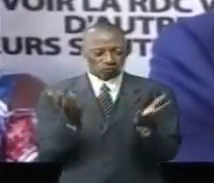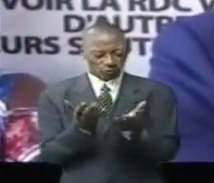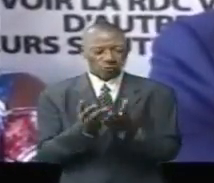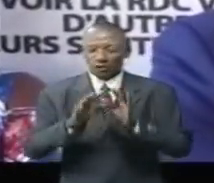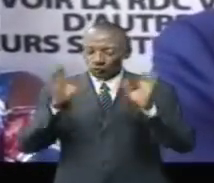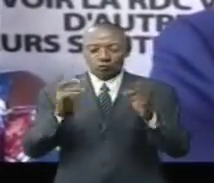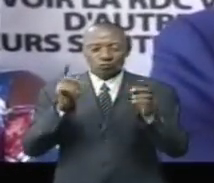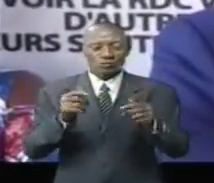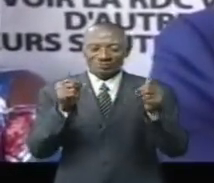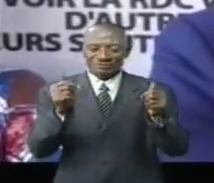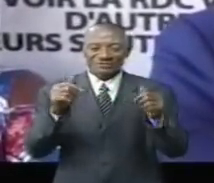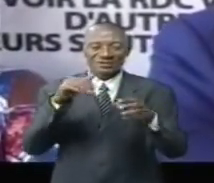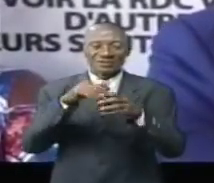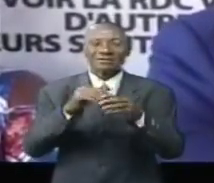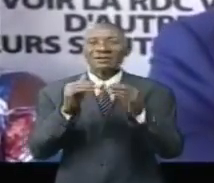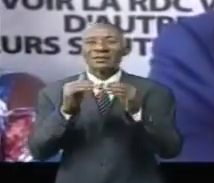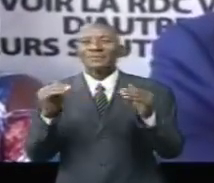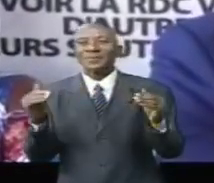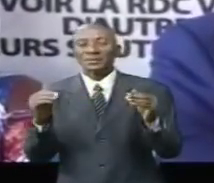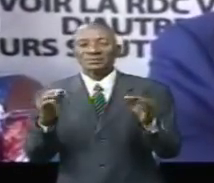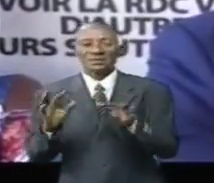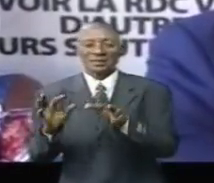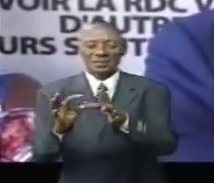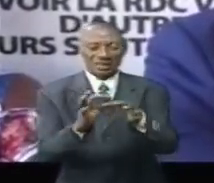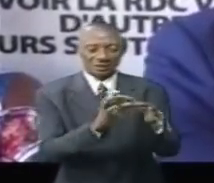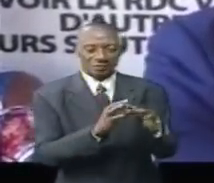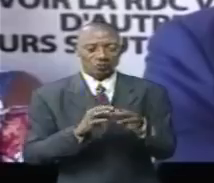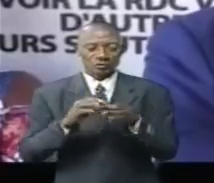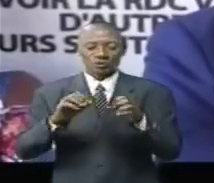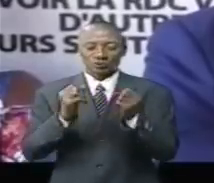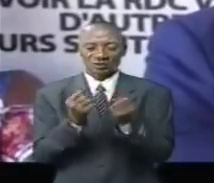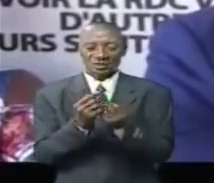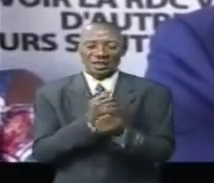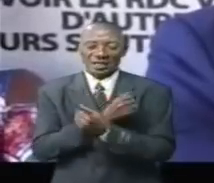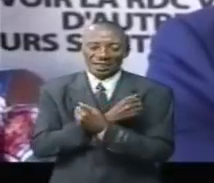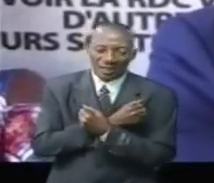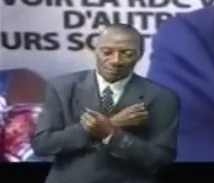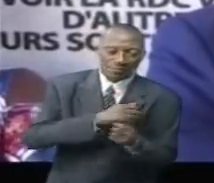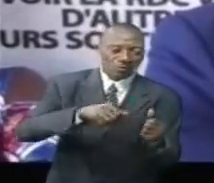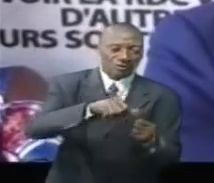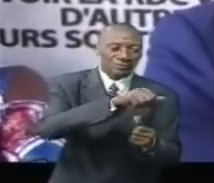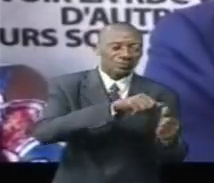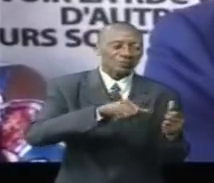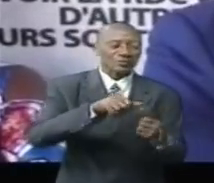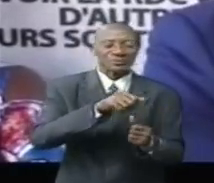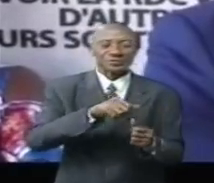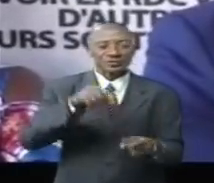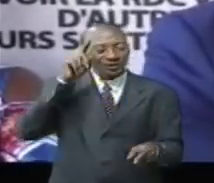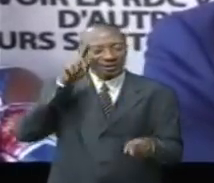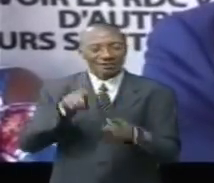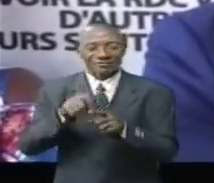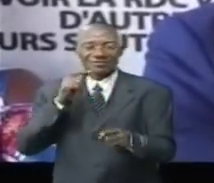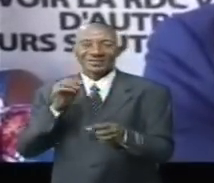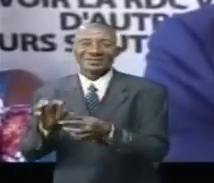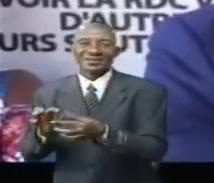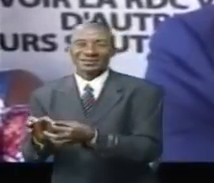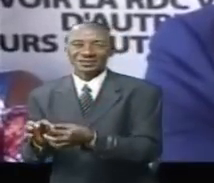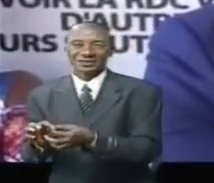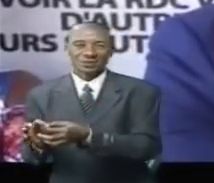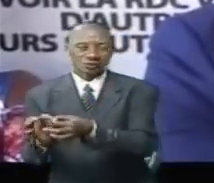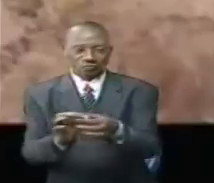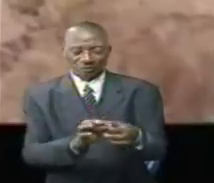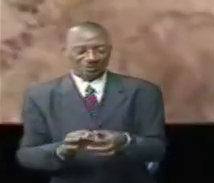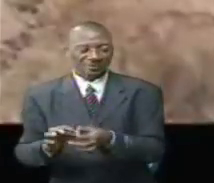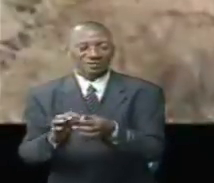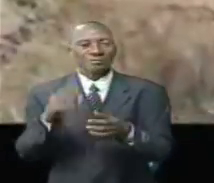mutuelle, l'harmonie sociale, l'amour du prochain, la fraternité et la solidarité de